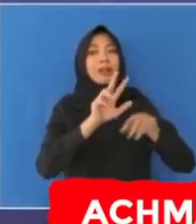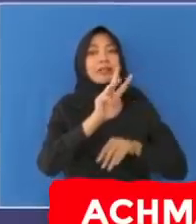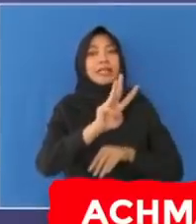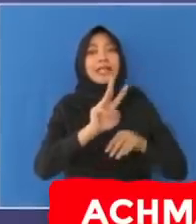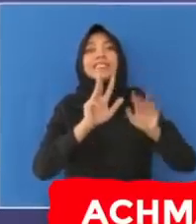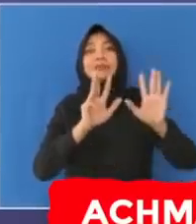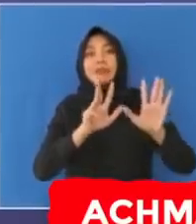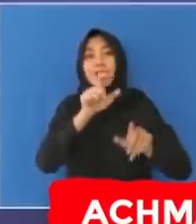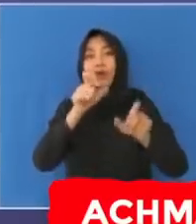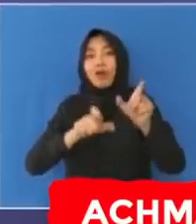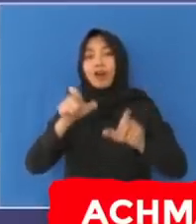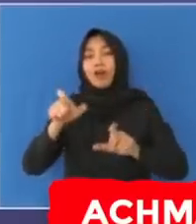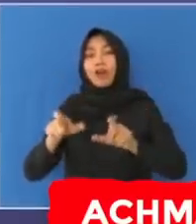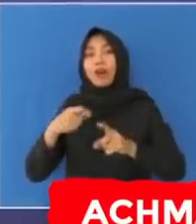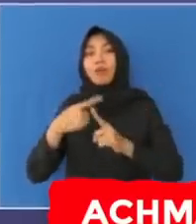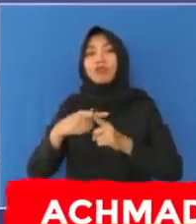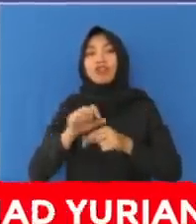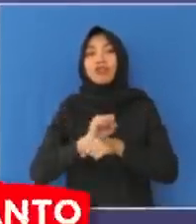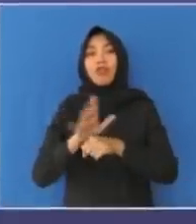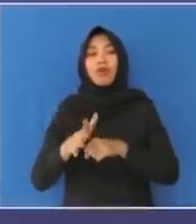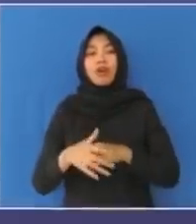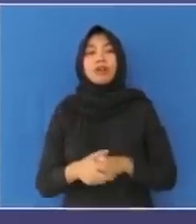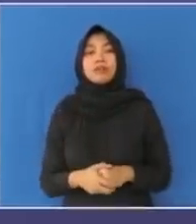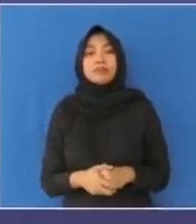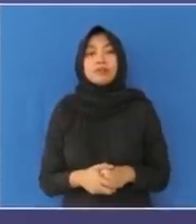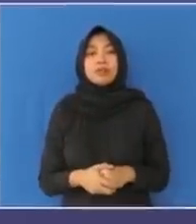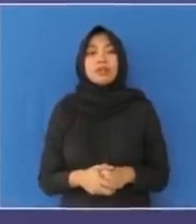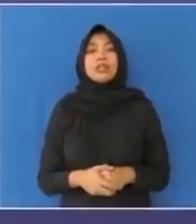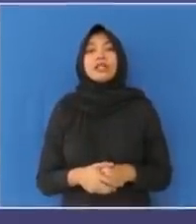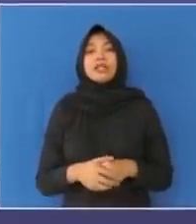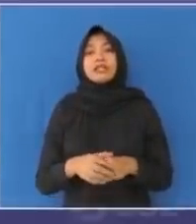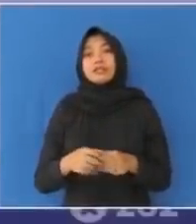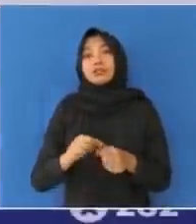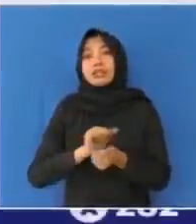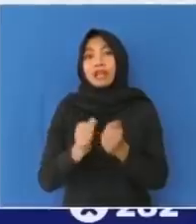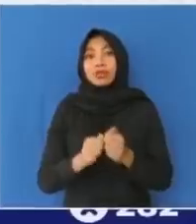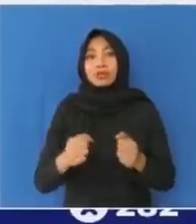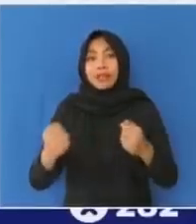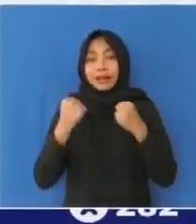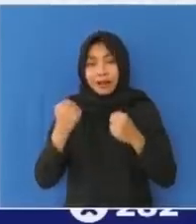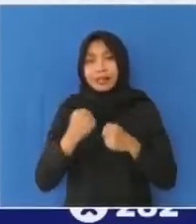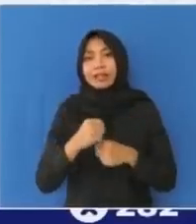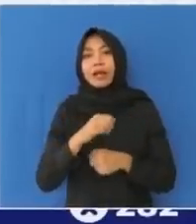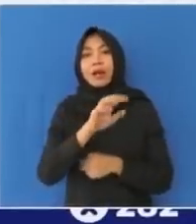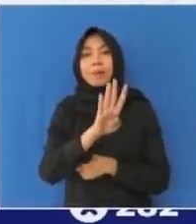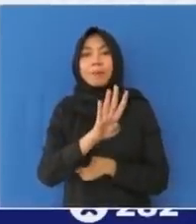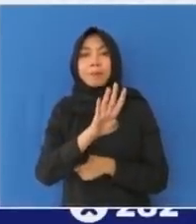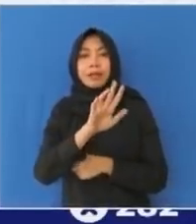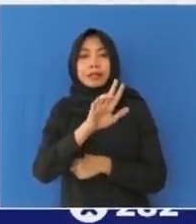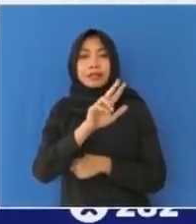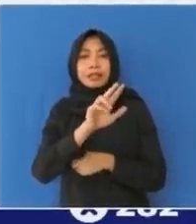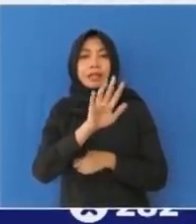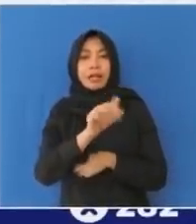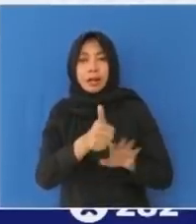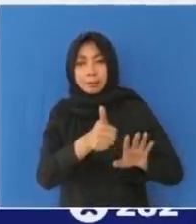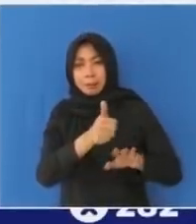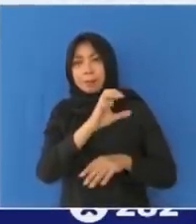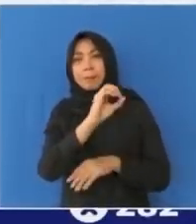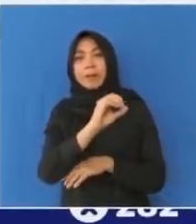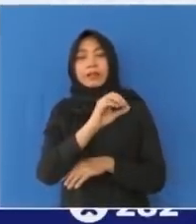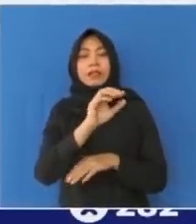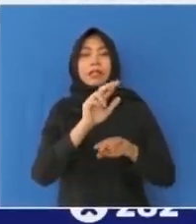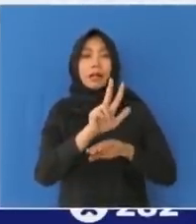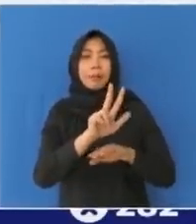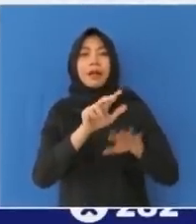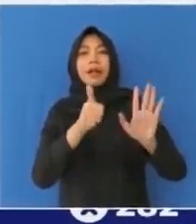4839 Hai ada kasus sembuh 46 orang kalau kita lihat distribusi terbesar